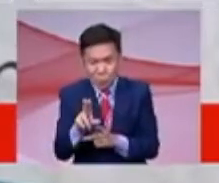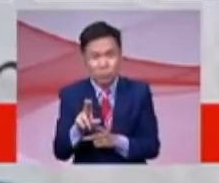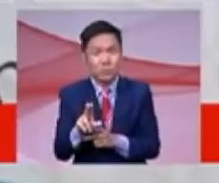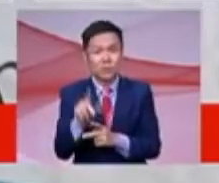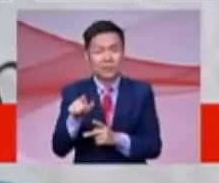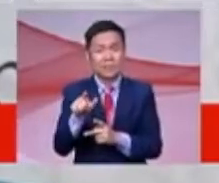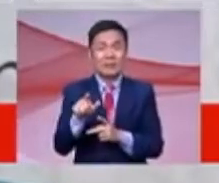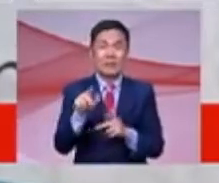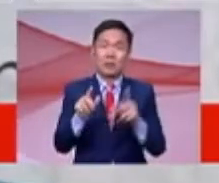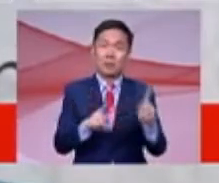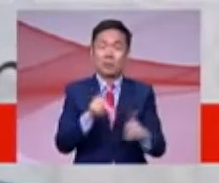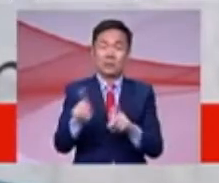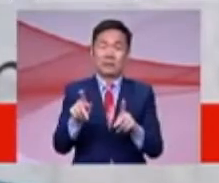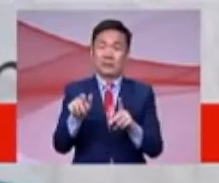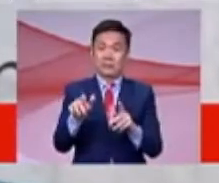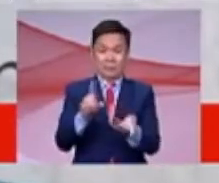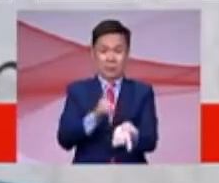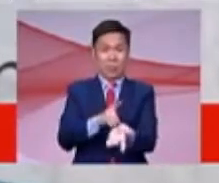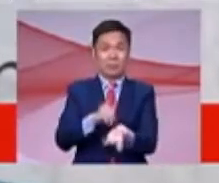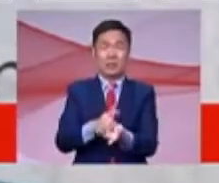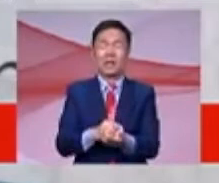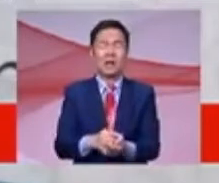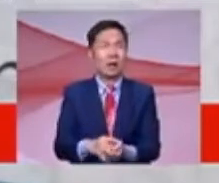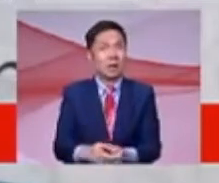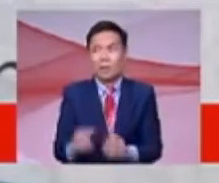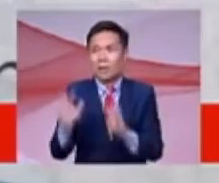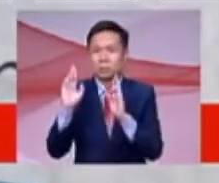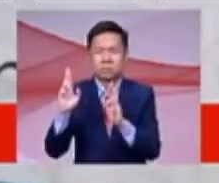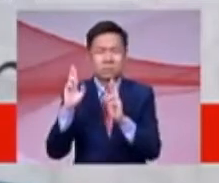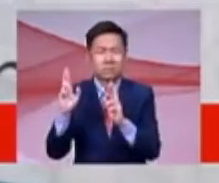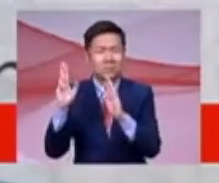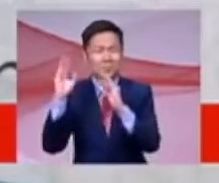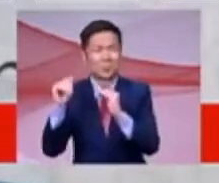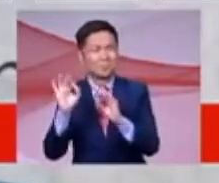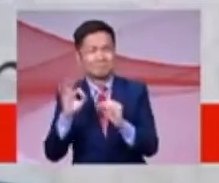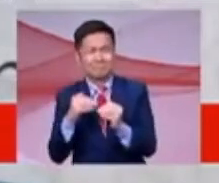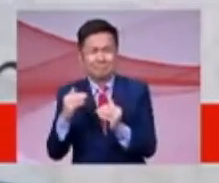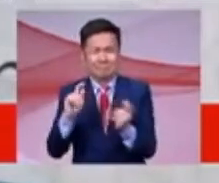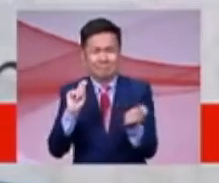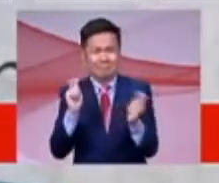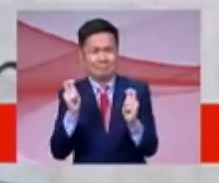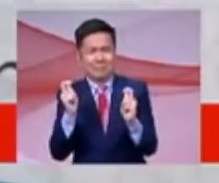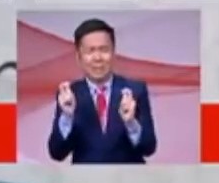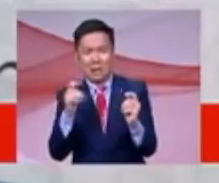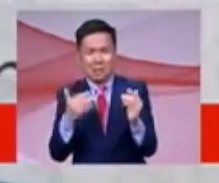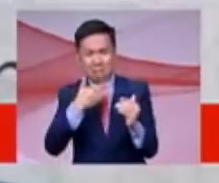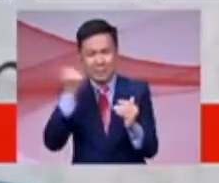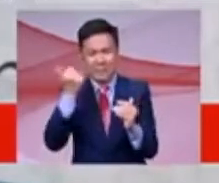untuk prepare for the worst and then hope for the best, untuk kita masa ruang yang telah